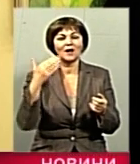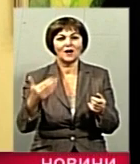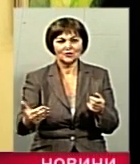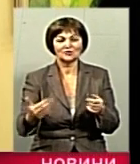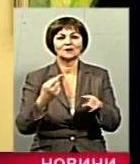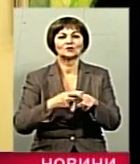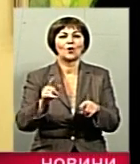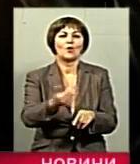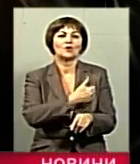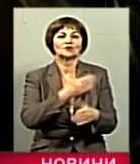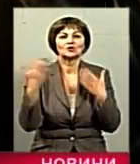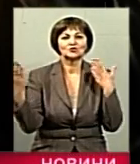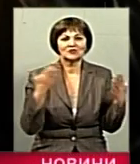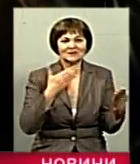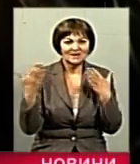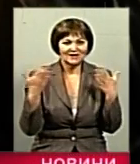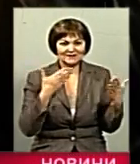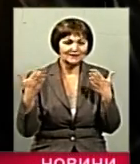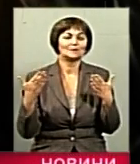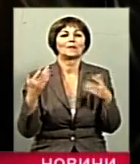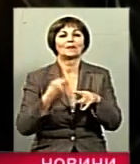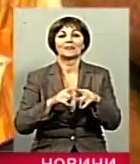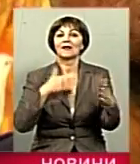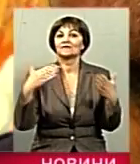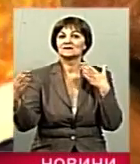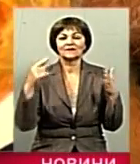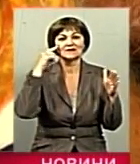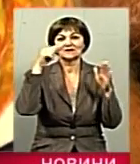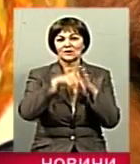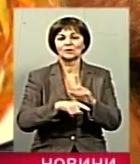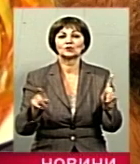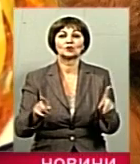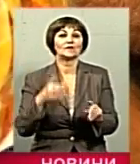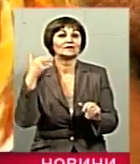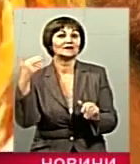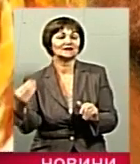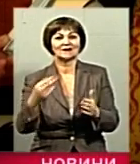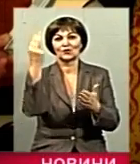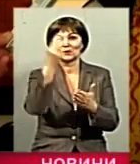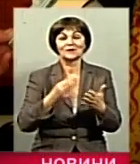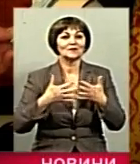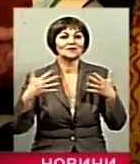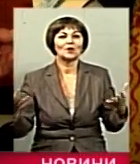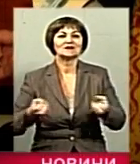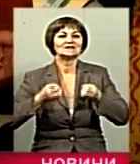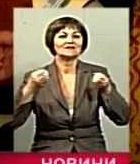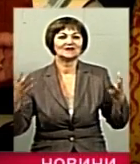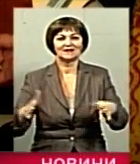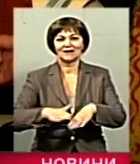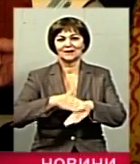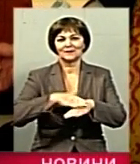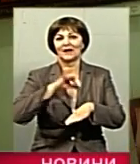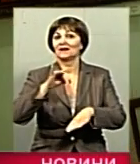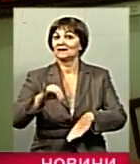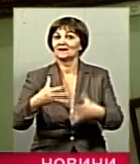яку хочеться читати. А ще відвідувачі виставки зазначали, що у роботах Юрія Дубініна багато світла, тепла та весняного